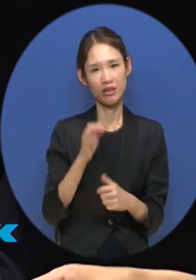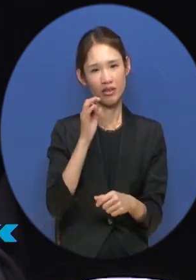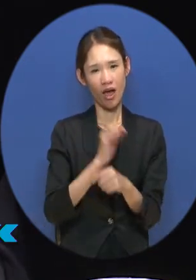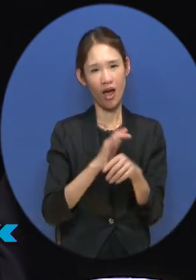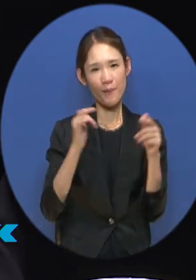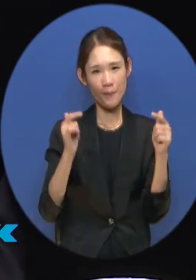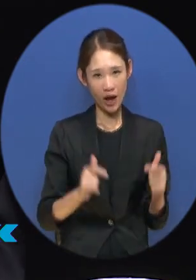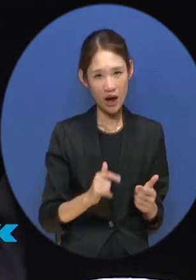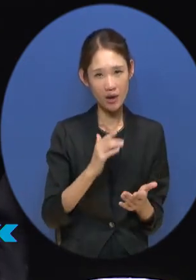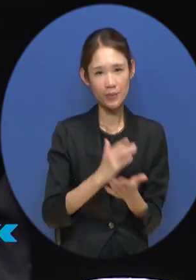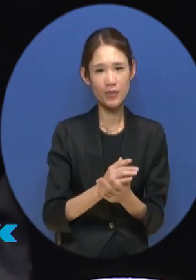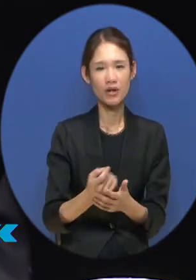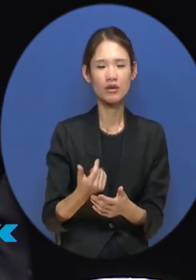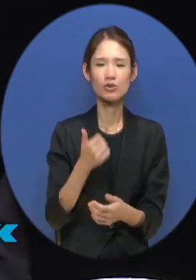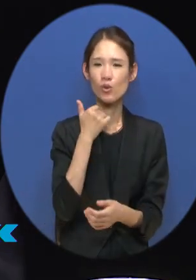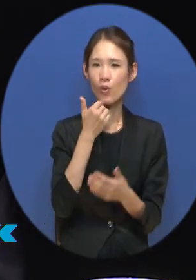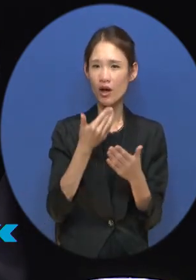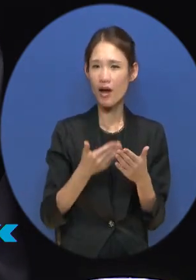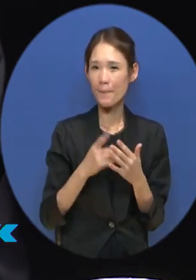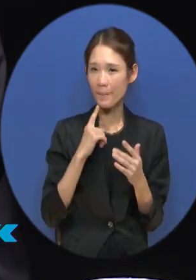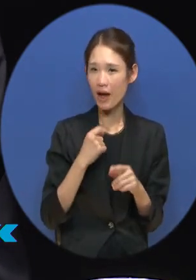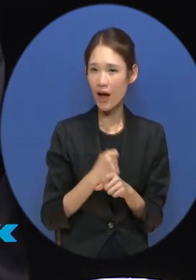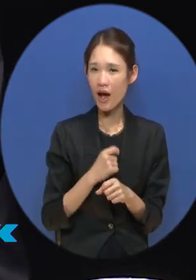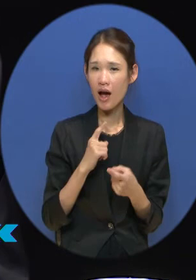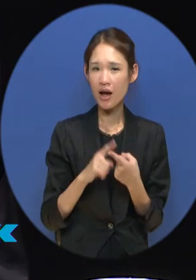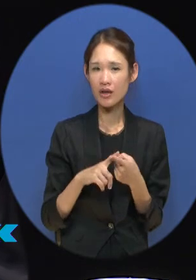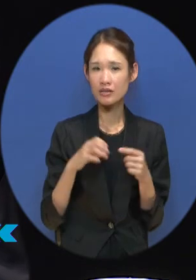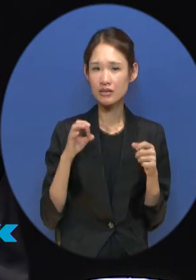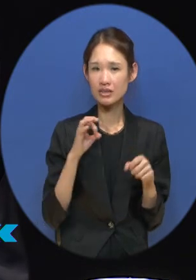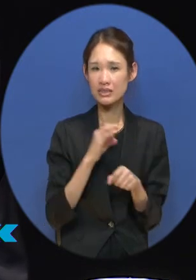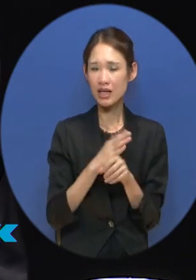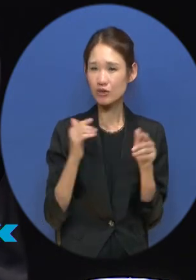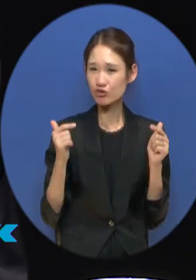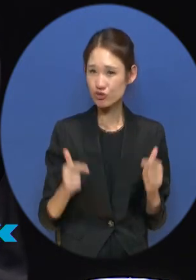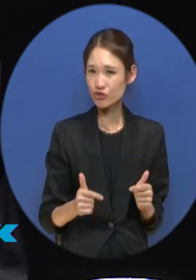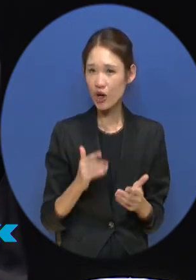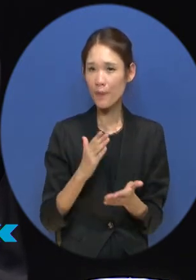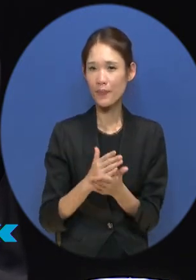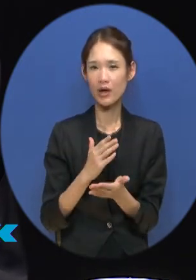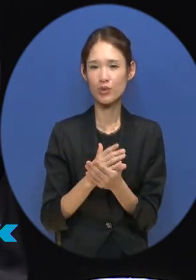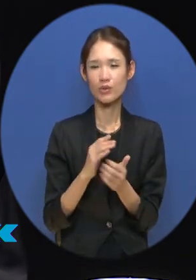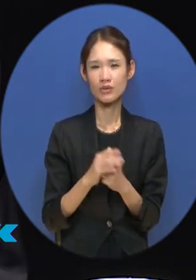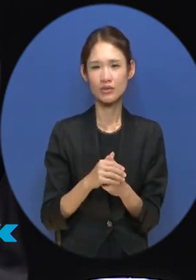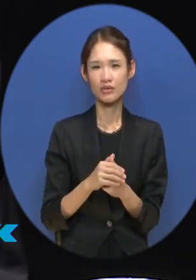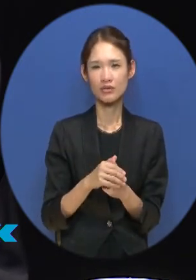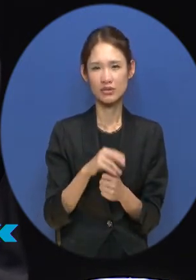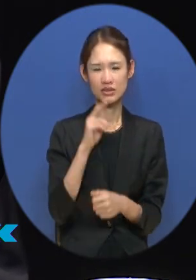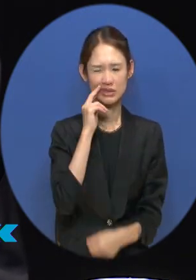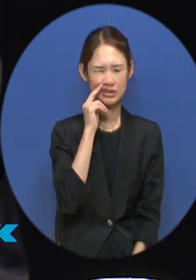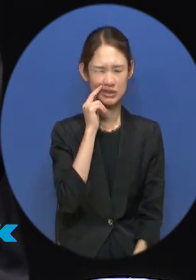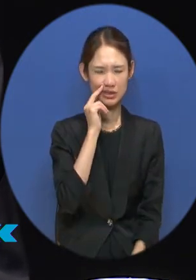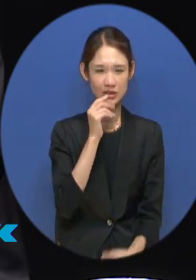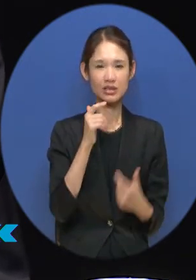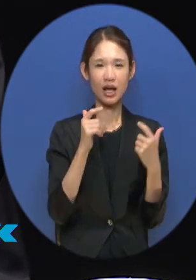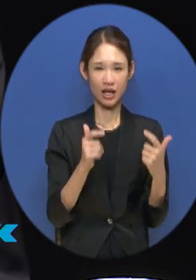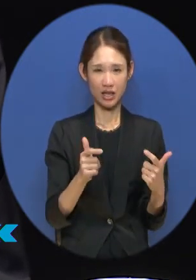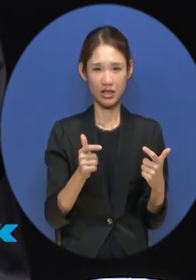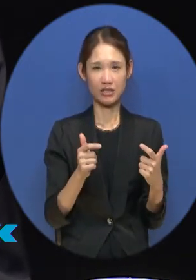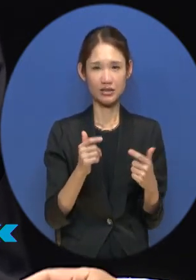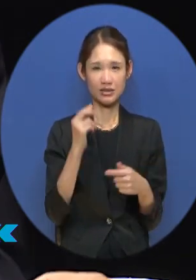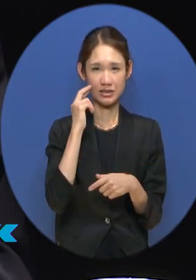저감이 아니고 방금 말씀하신 대로 사회자님께서 말씀하신 대로 단순한 저감이 아니라 이런 핫스팟